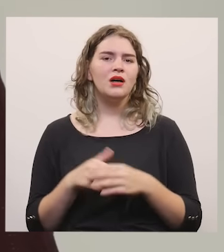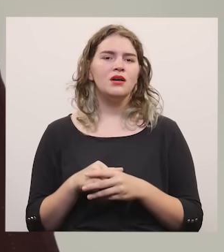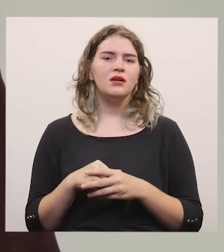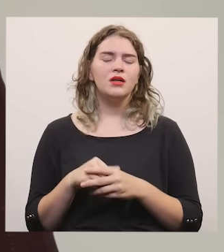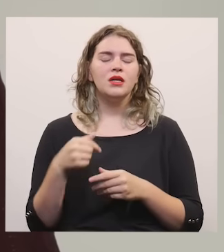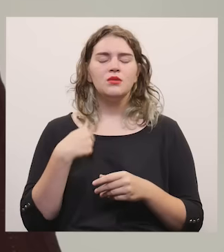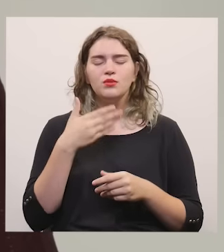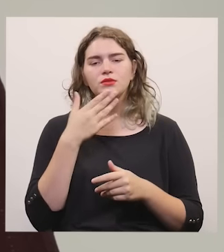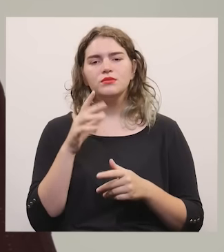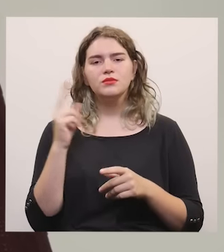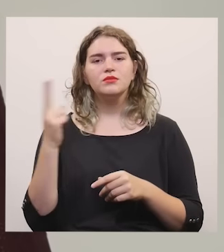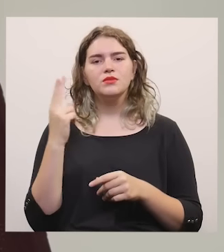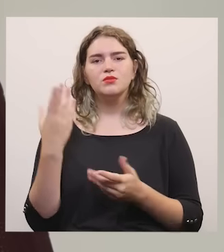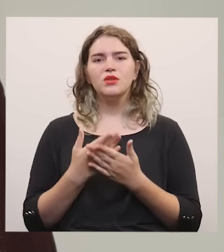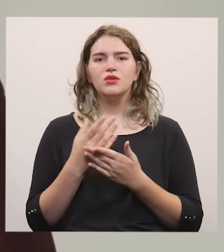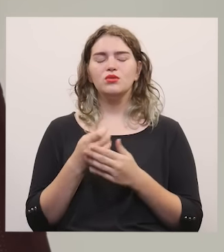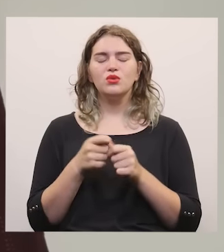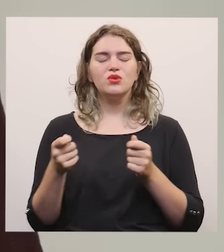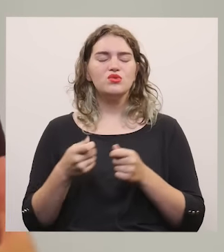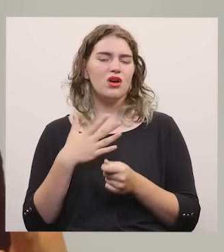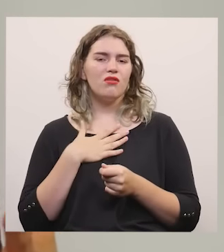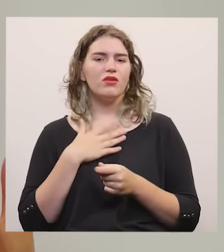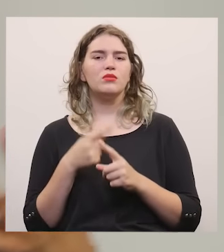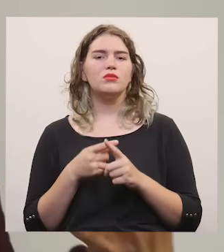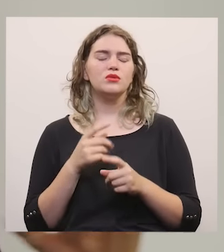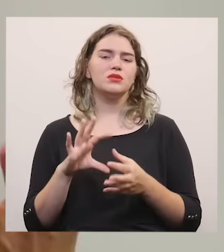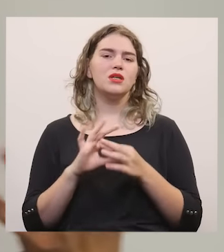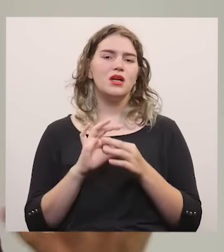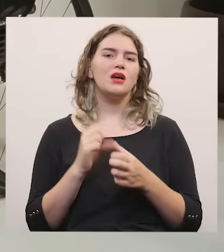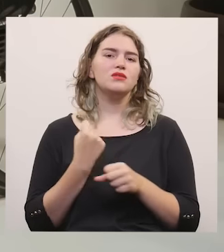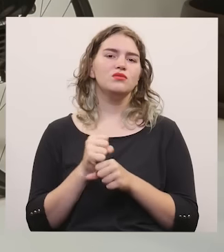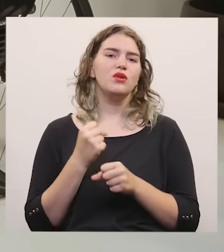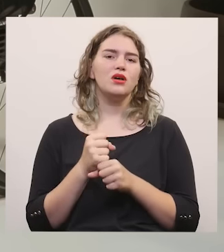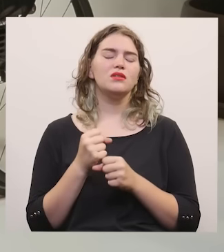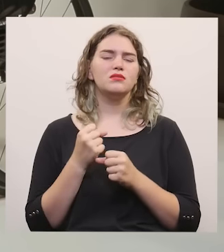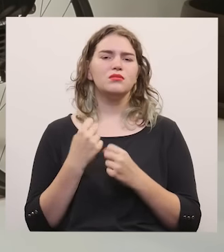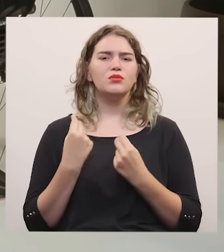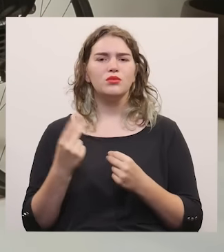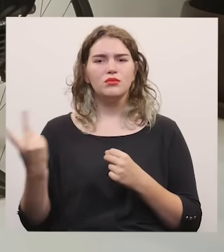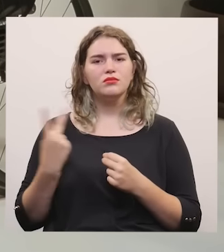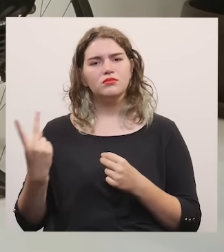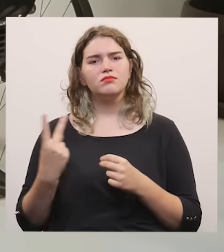că îi mulțumim fiecare zi lui Dumnezeu pentru tot ce avem și pentru relația aceasta între noi doi.